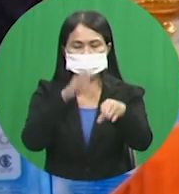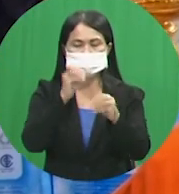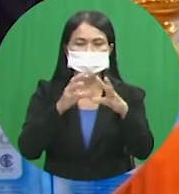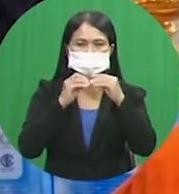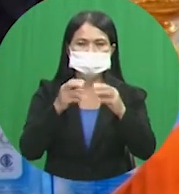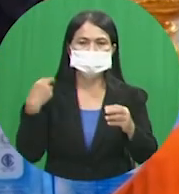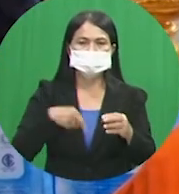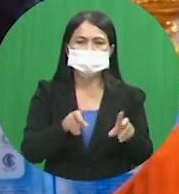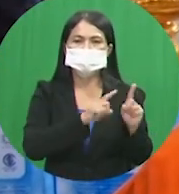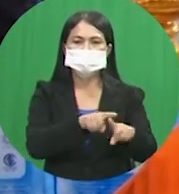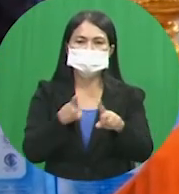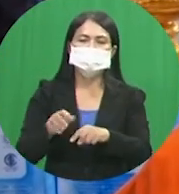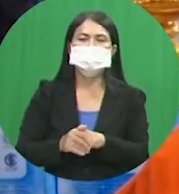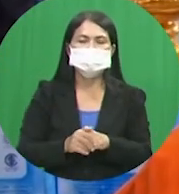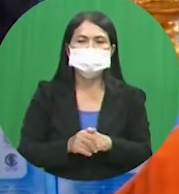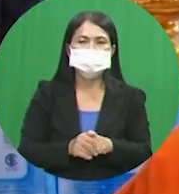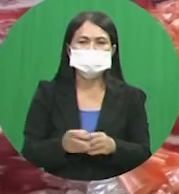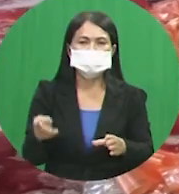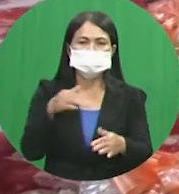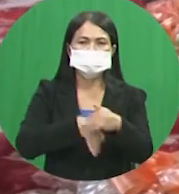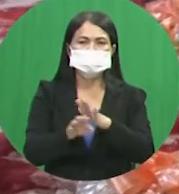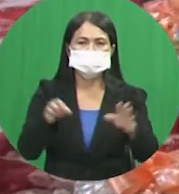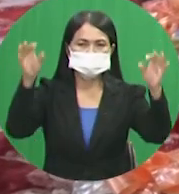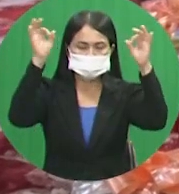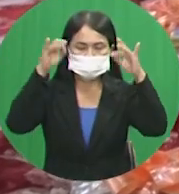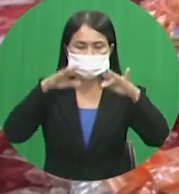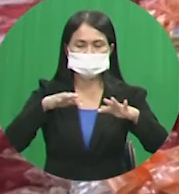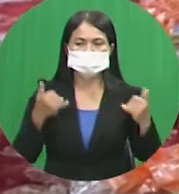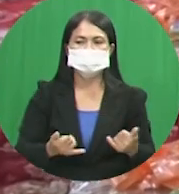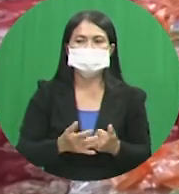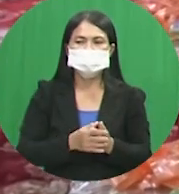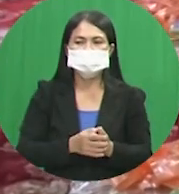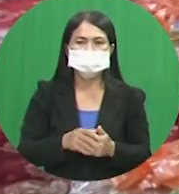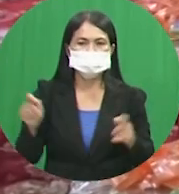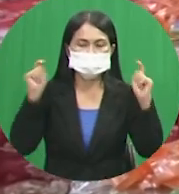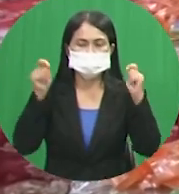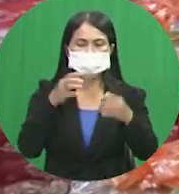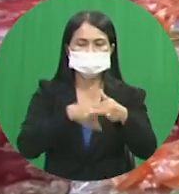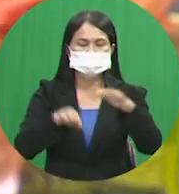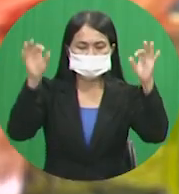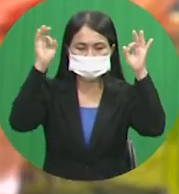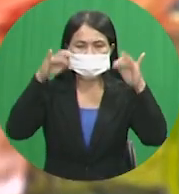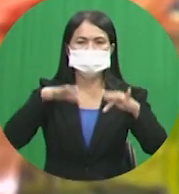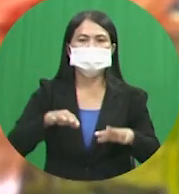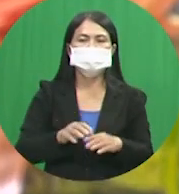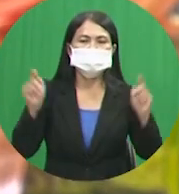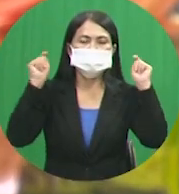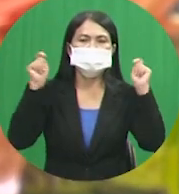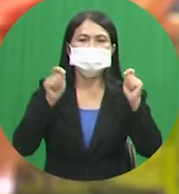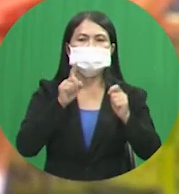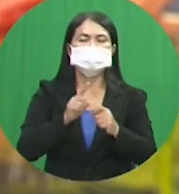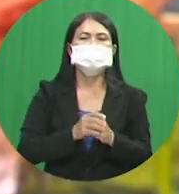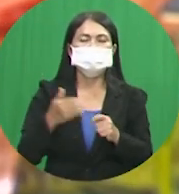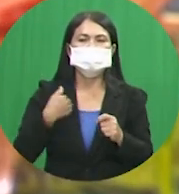วินัยเสียงเสียงในกาโจกันประวัติศาสตร์นี้วิธีบรรจุประวัติศาสตร์คือจีพิธีบรรมุย